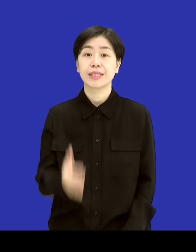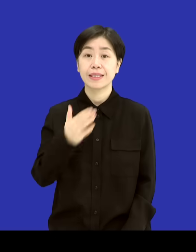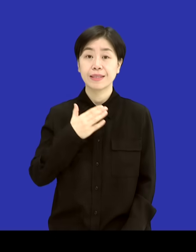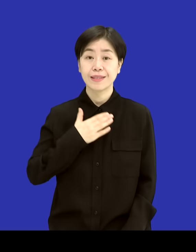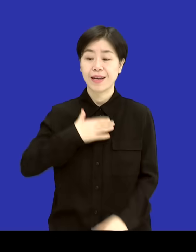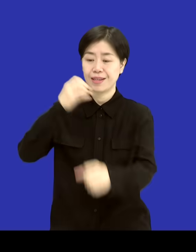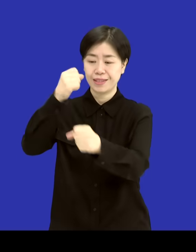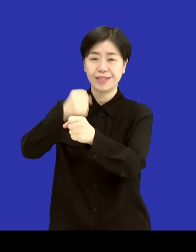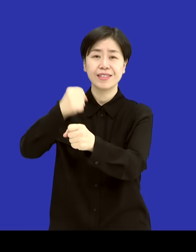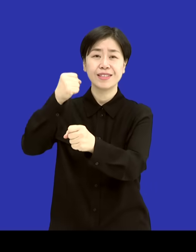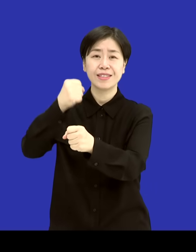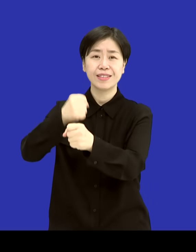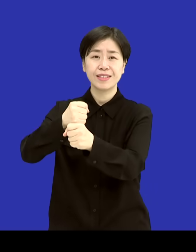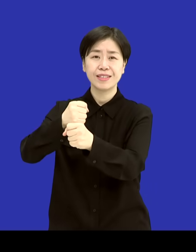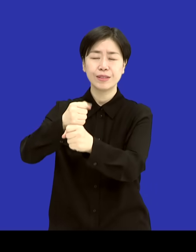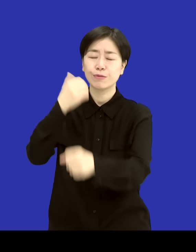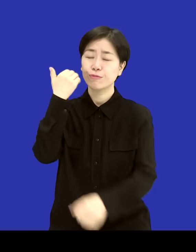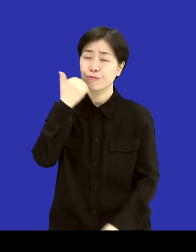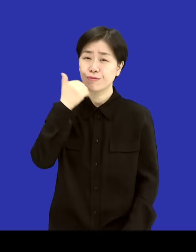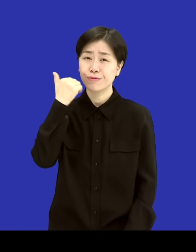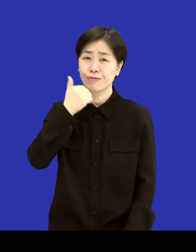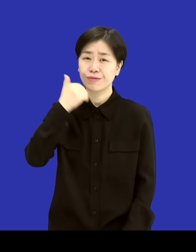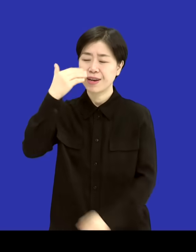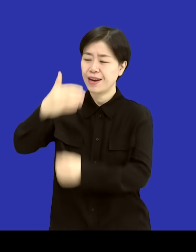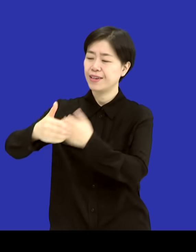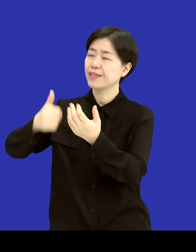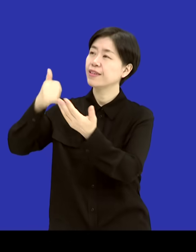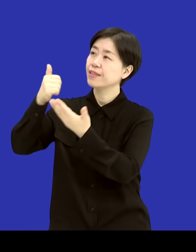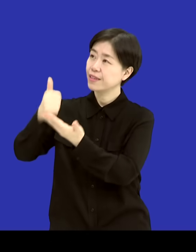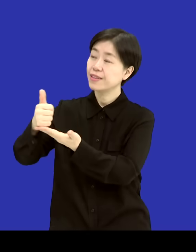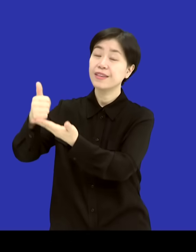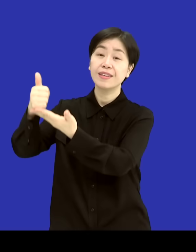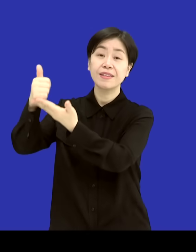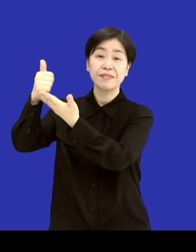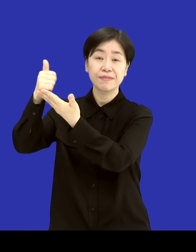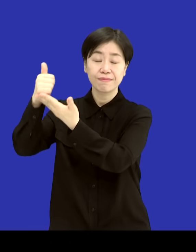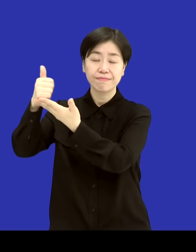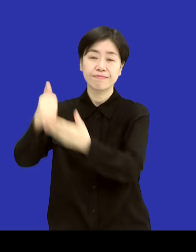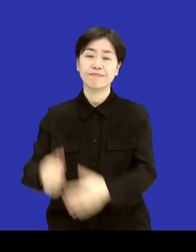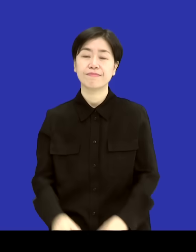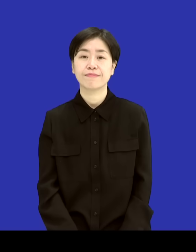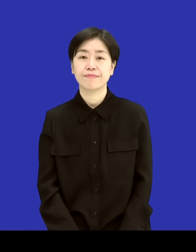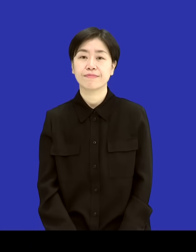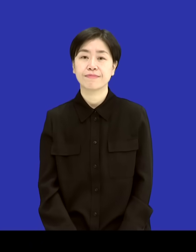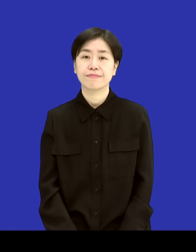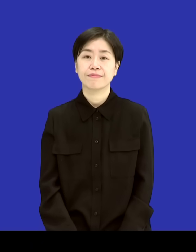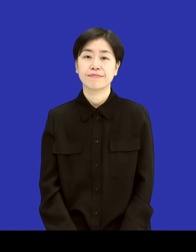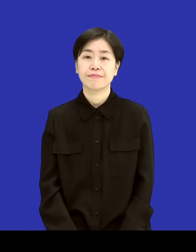나를 지으신 이가 하나님